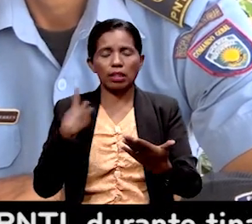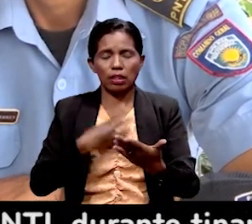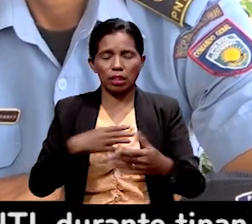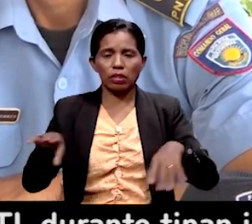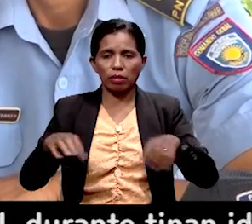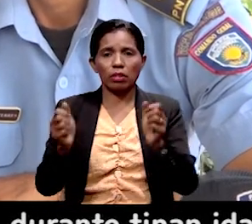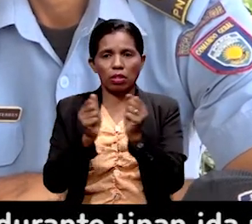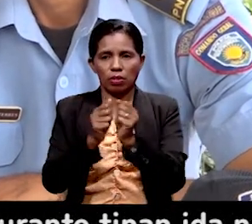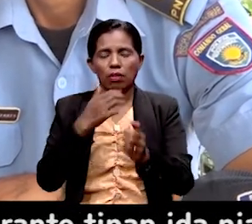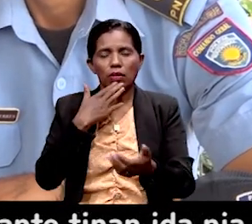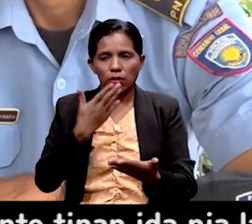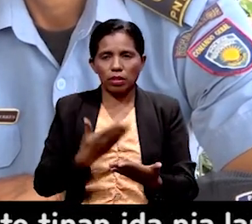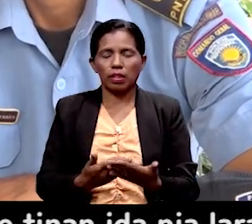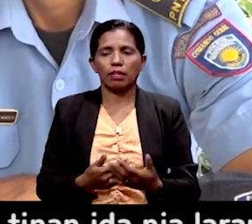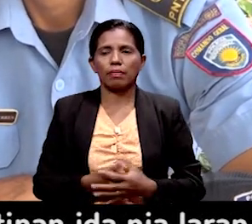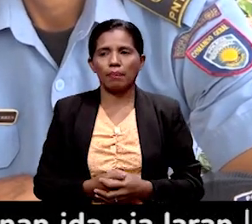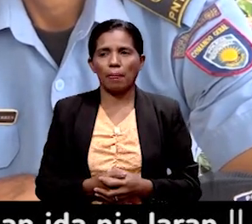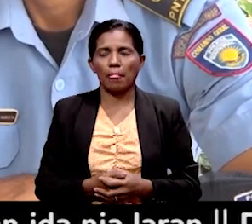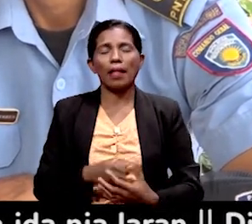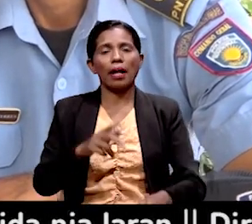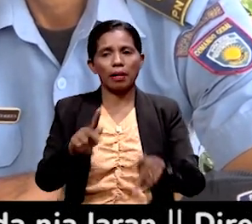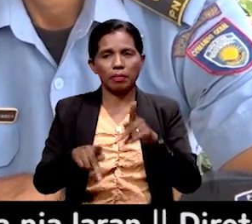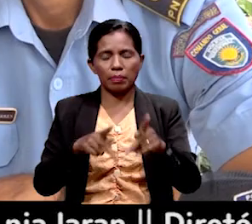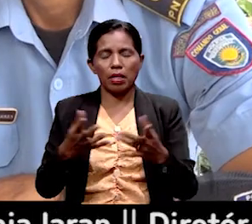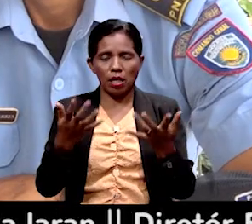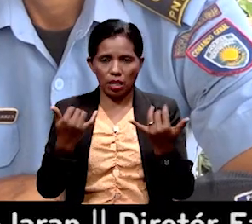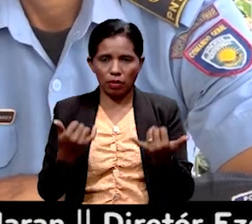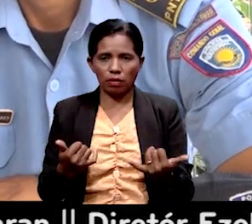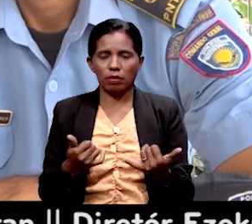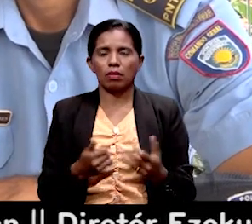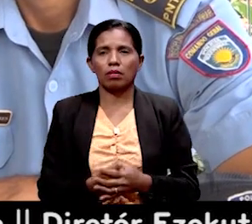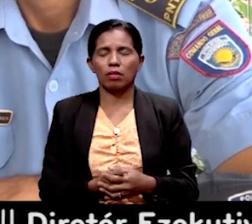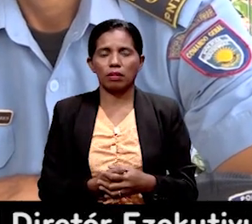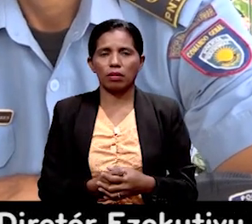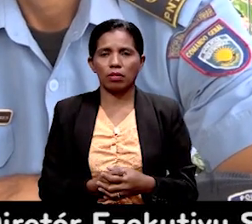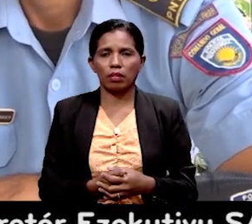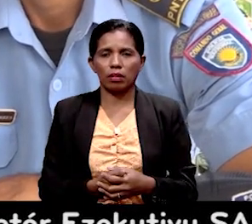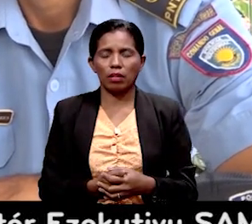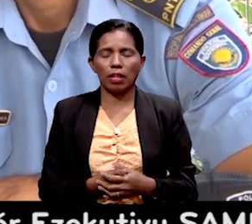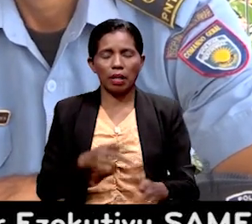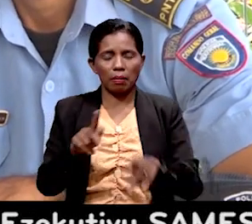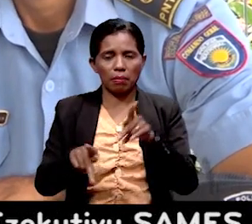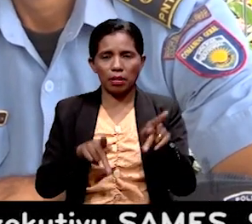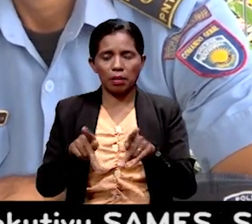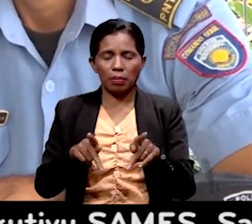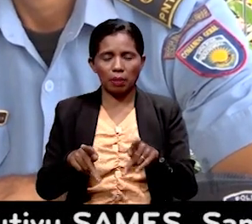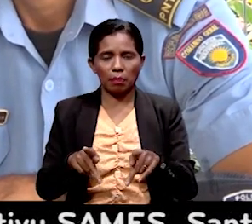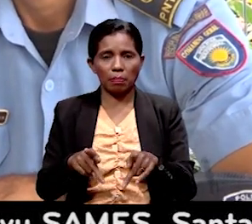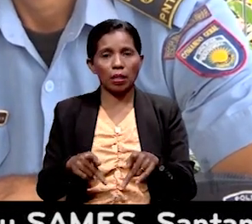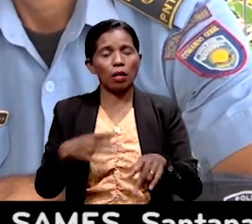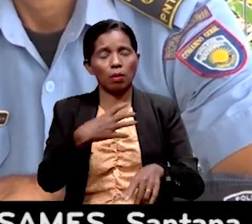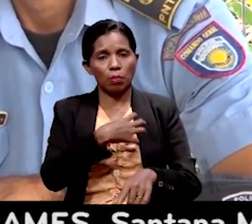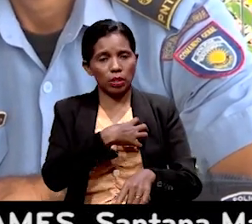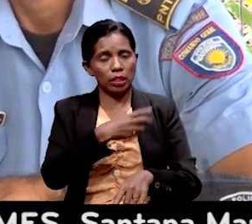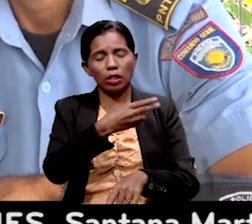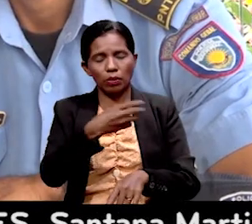belau dia maka emane be maka wara dau ia detain le ia Polres Belu sin